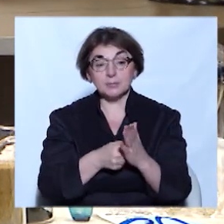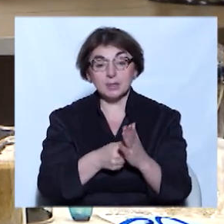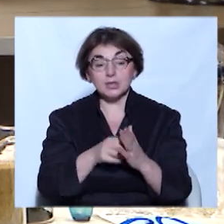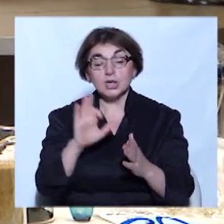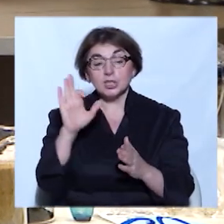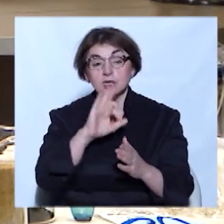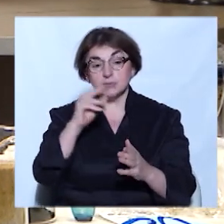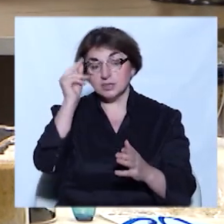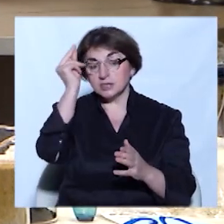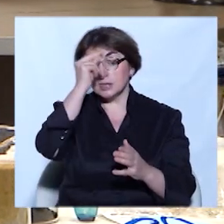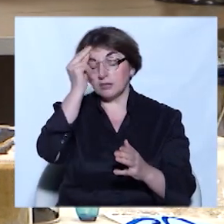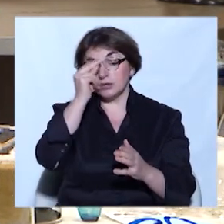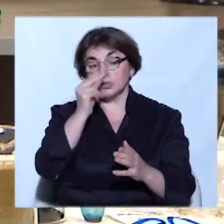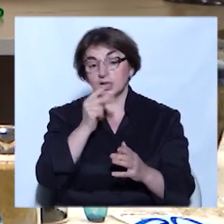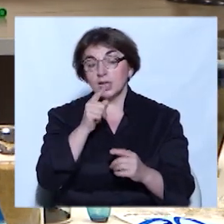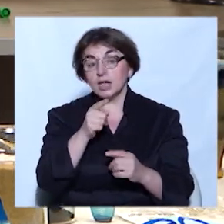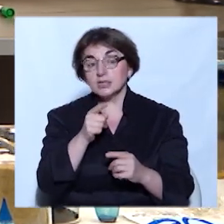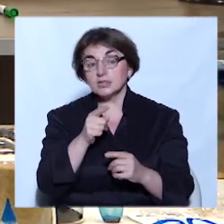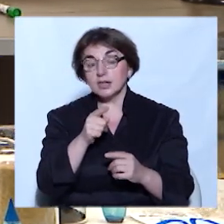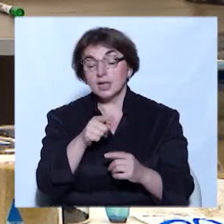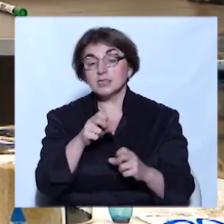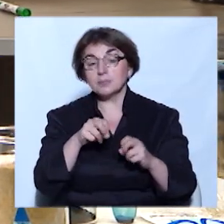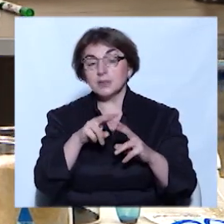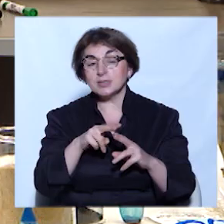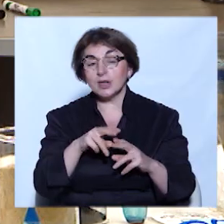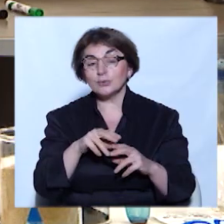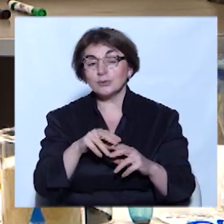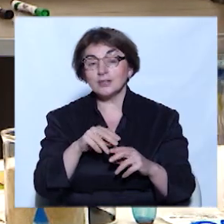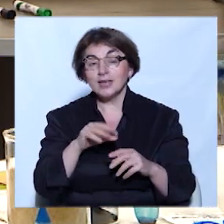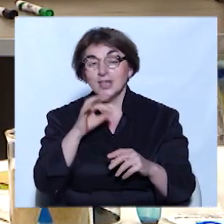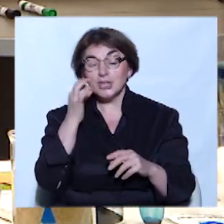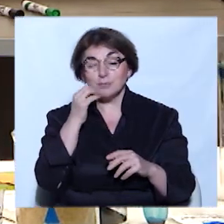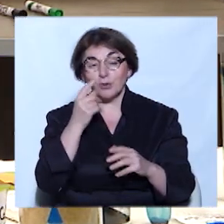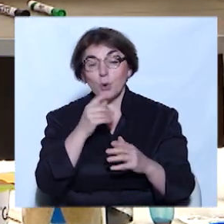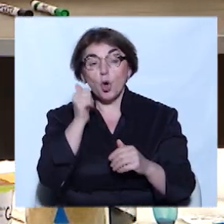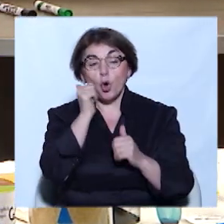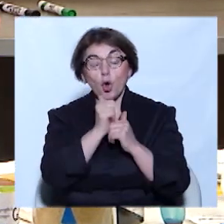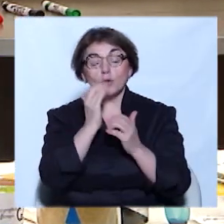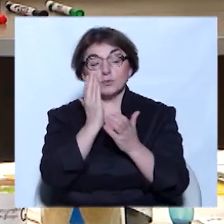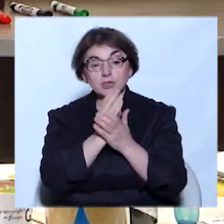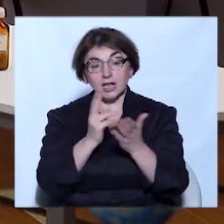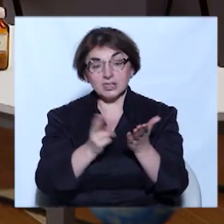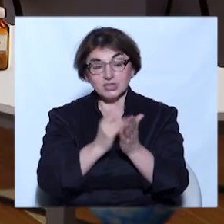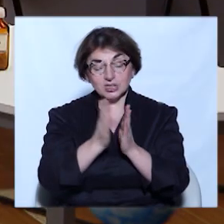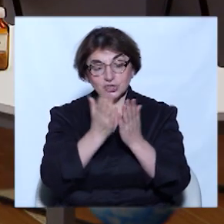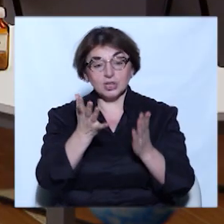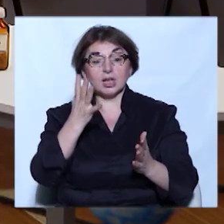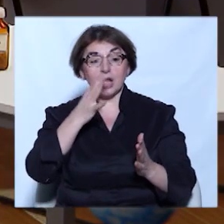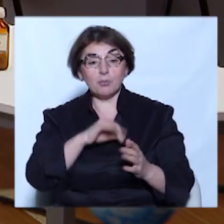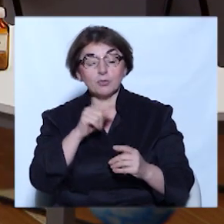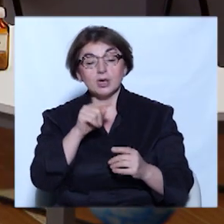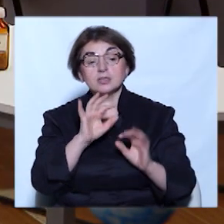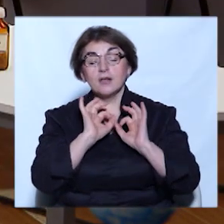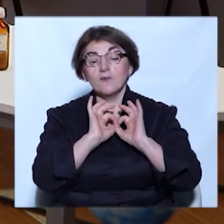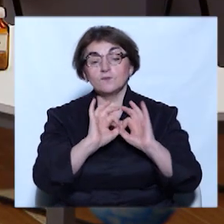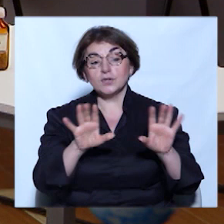სწავლისას, იმიტომ რომ ეს ეგრეთ წოდებული შპარგალკა გვაქვს წიგნში და ყოველთვის შეგვიძლია გამოვიყენოთ. მე ვისაუბრებ ახლა